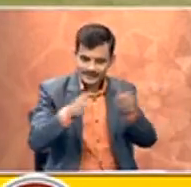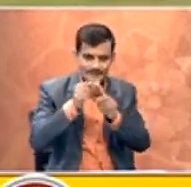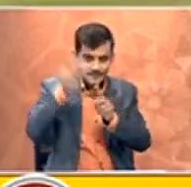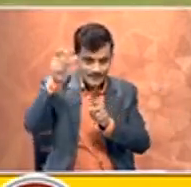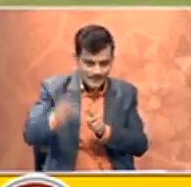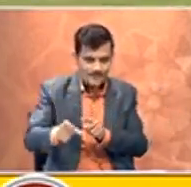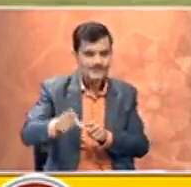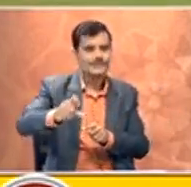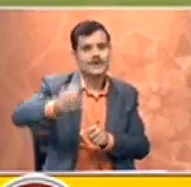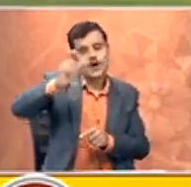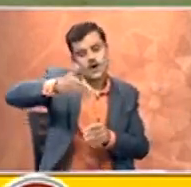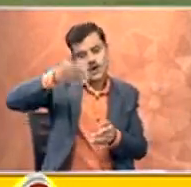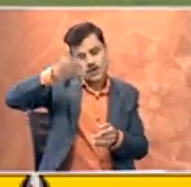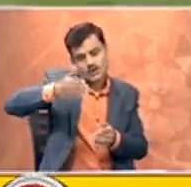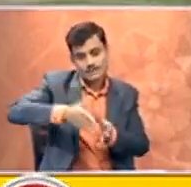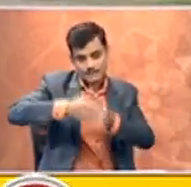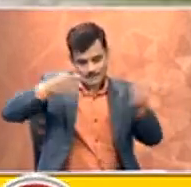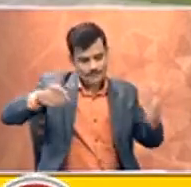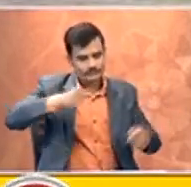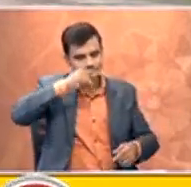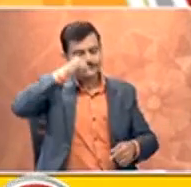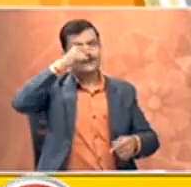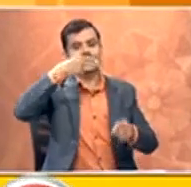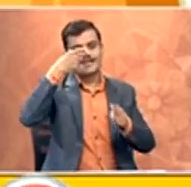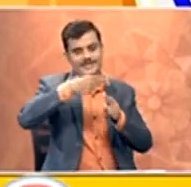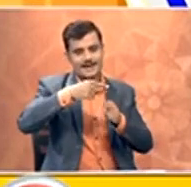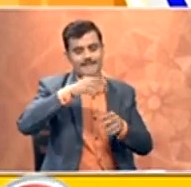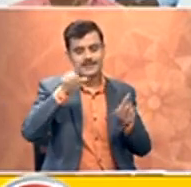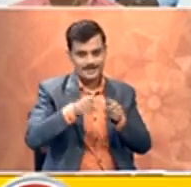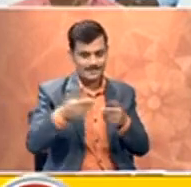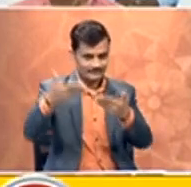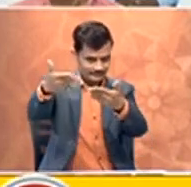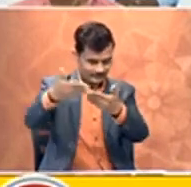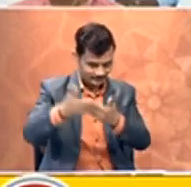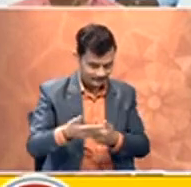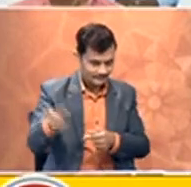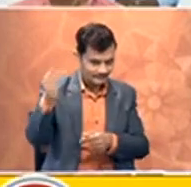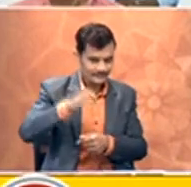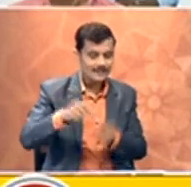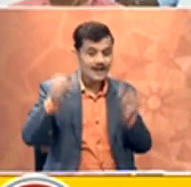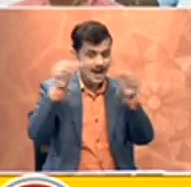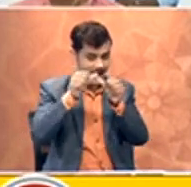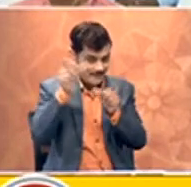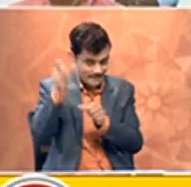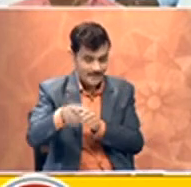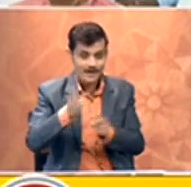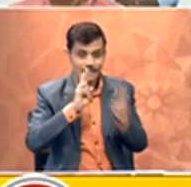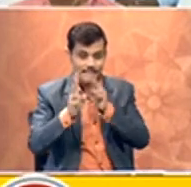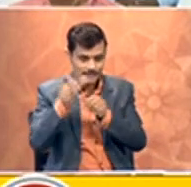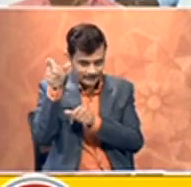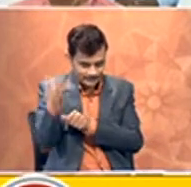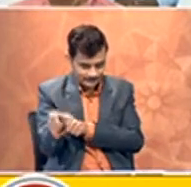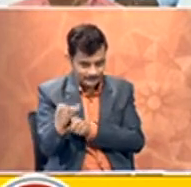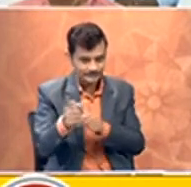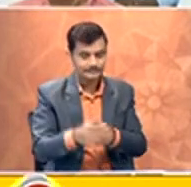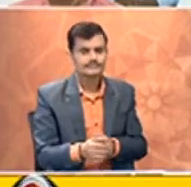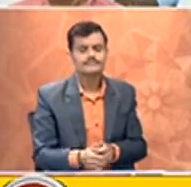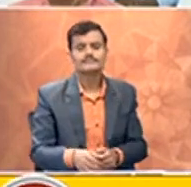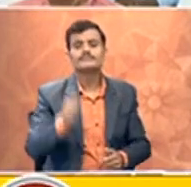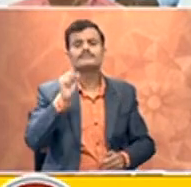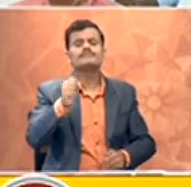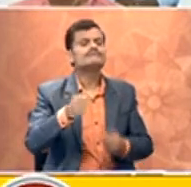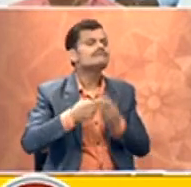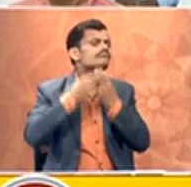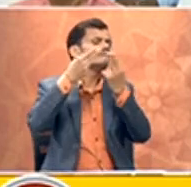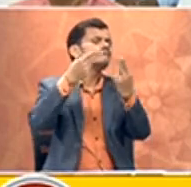है, आपने बड़ा नाम रोशन किया है। आइए हम अभिदन्या से बात करते हैं। नमस्ते सर। बताइए अपने विषय